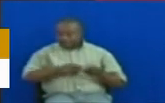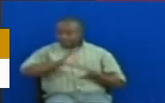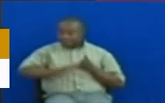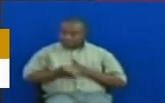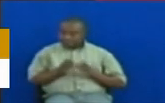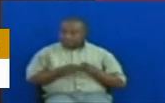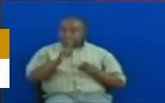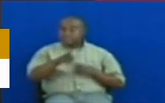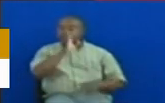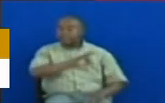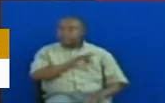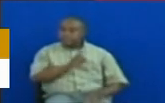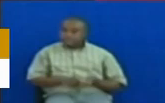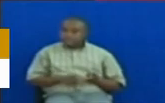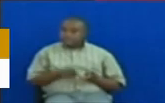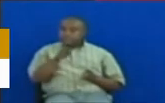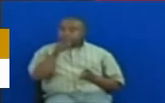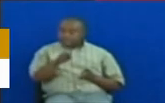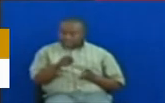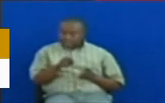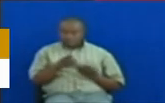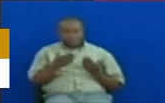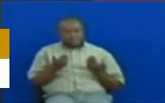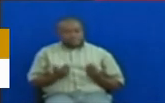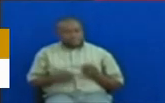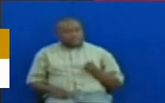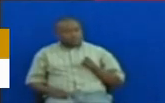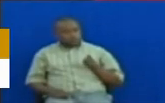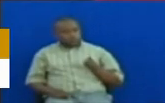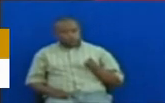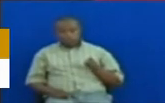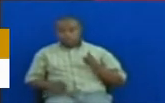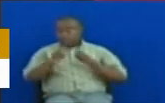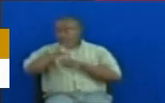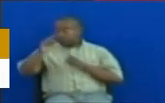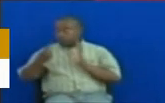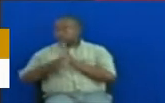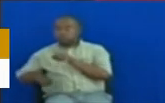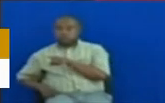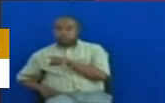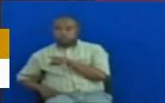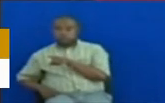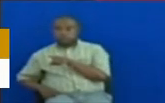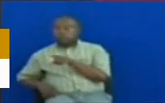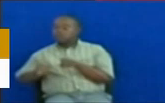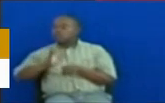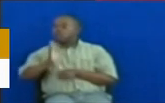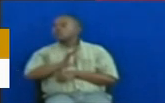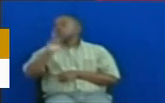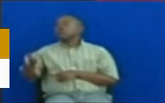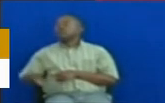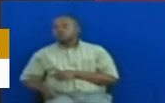ni mwajiri, yeye ni fulani. Ili hali kifungu cha sita kina bodi,